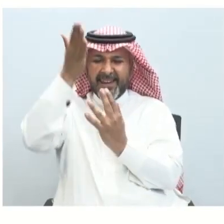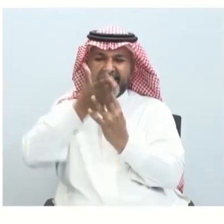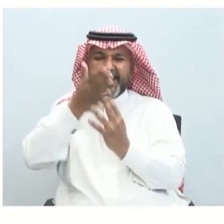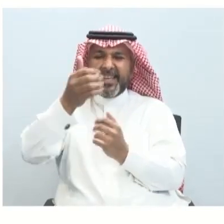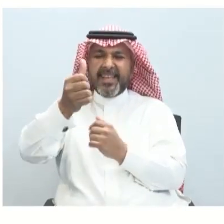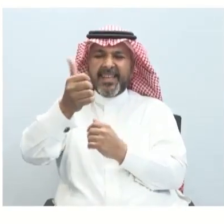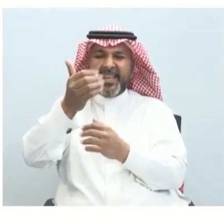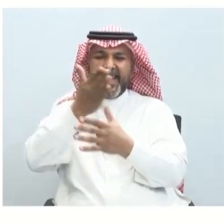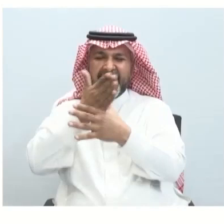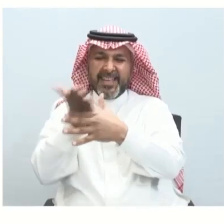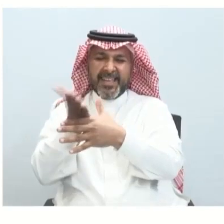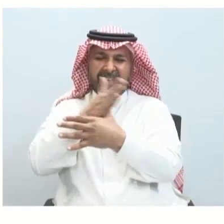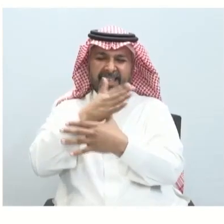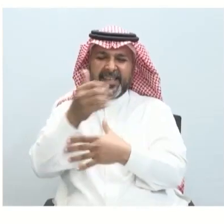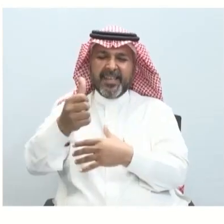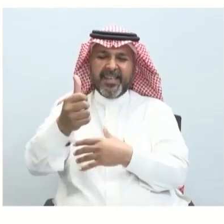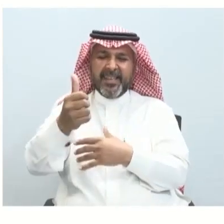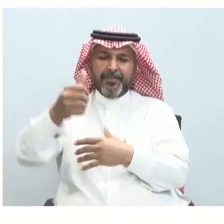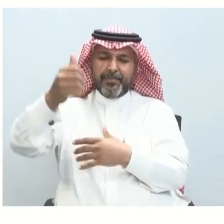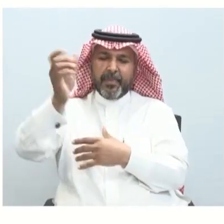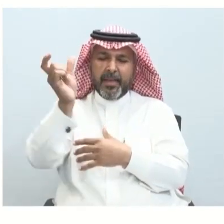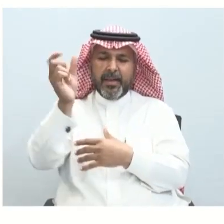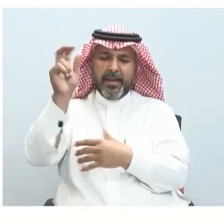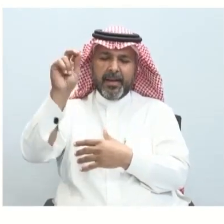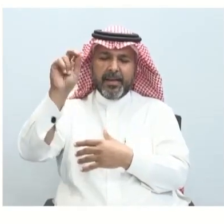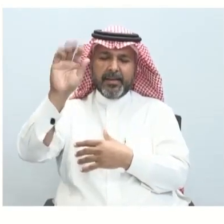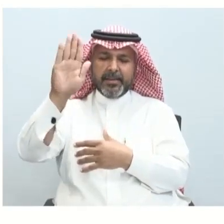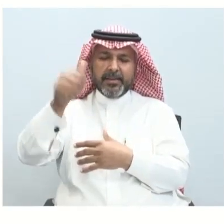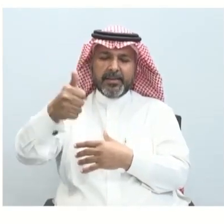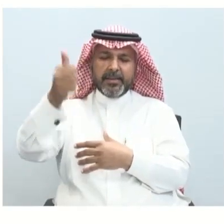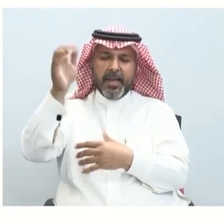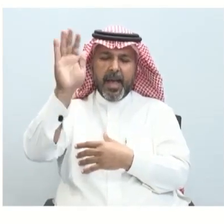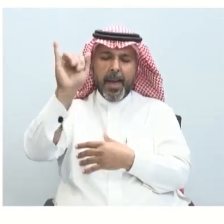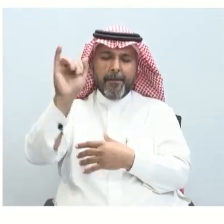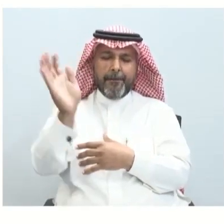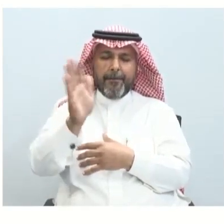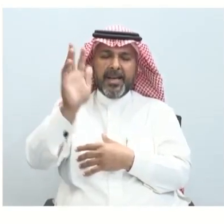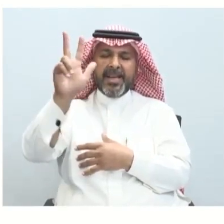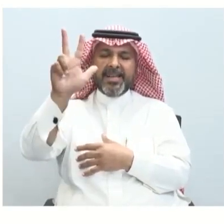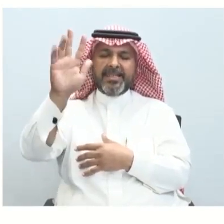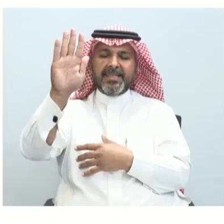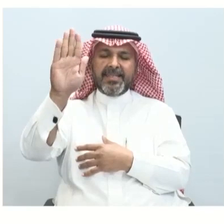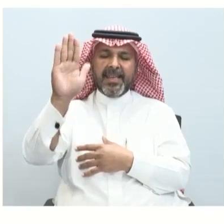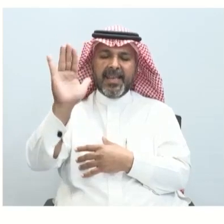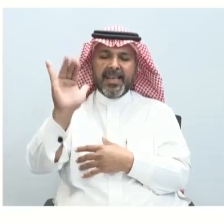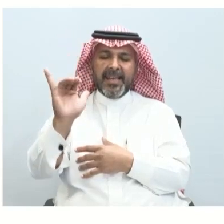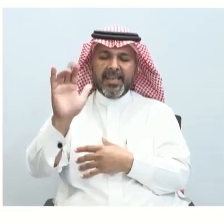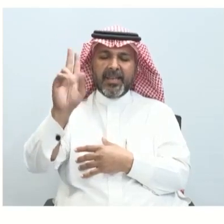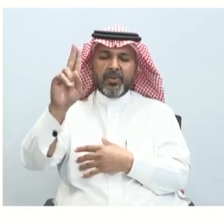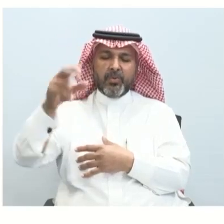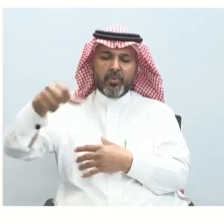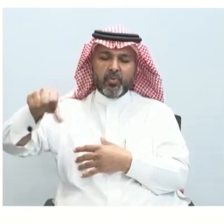الخليه عندما بدات هذه الخليه تنقسم هذه المرحله تعبر عن انقسام السيتوبلازم